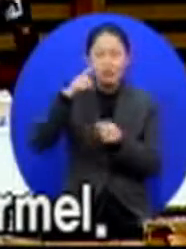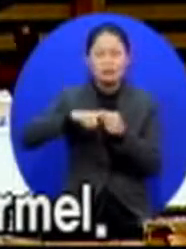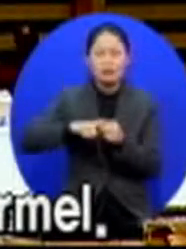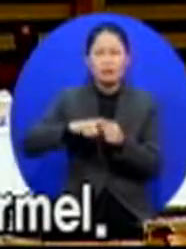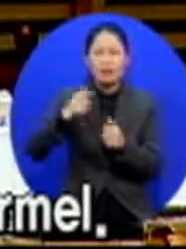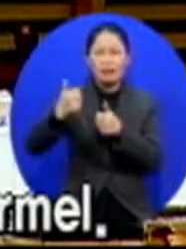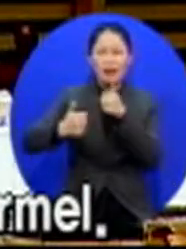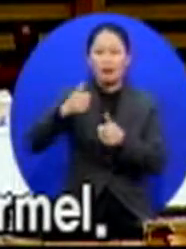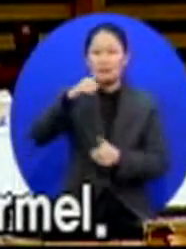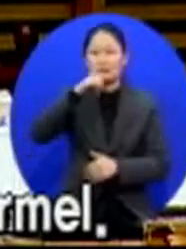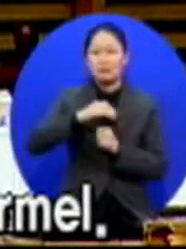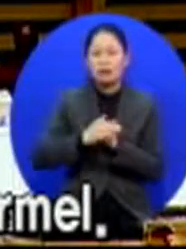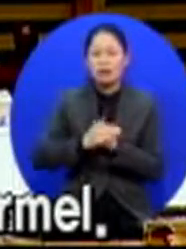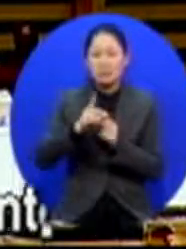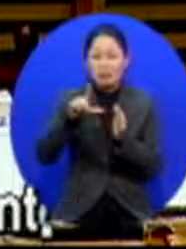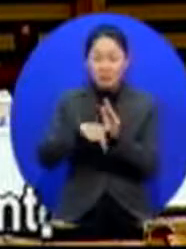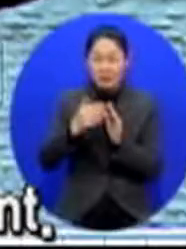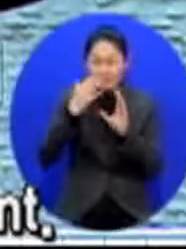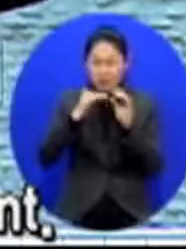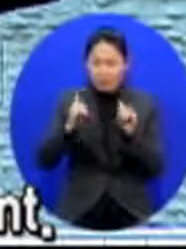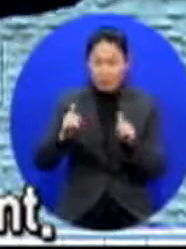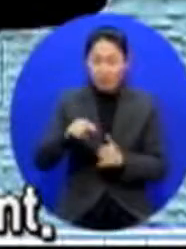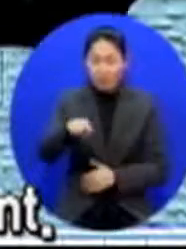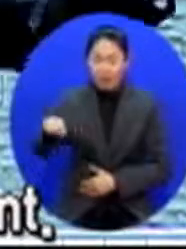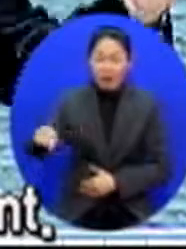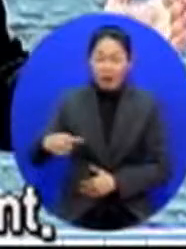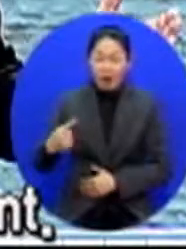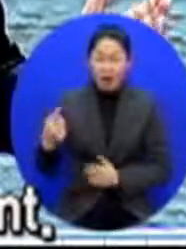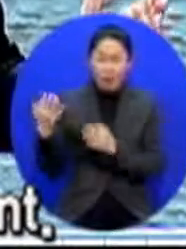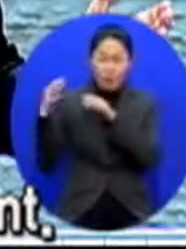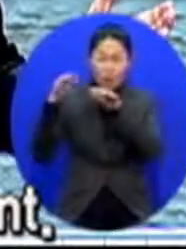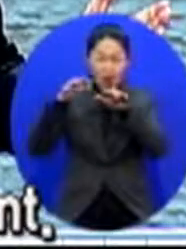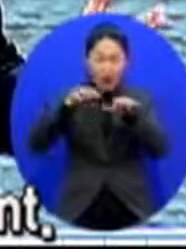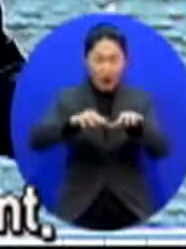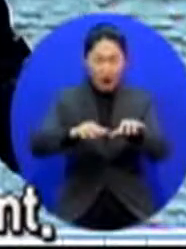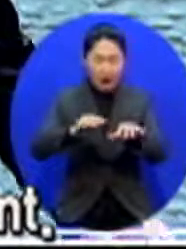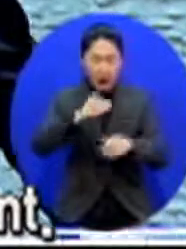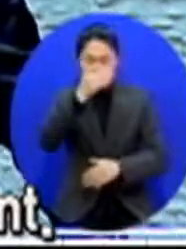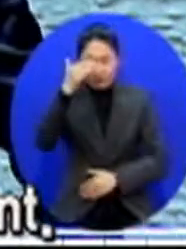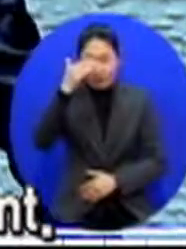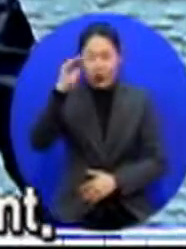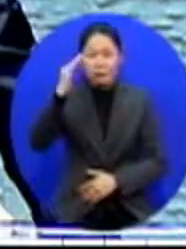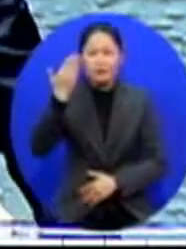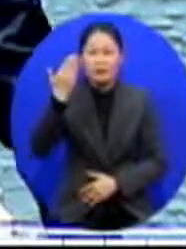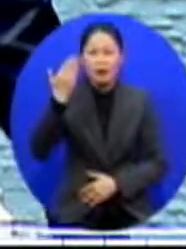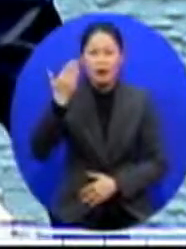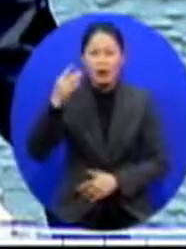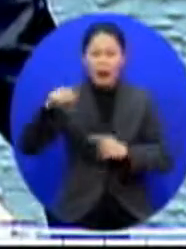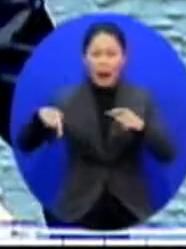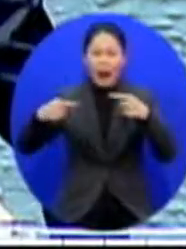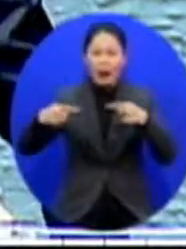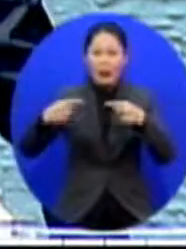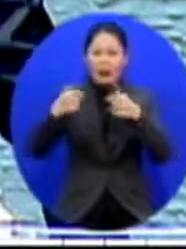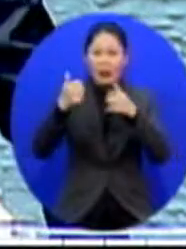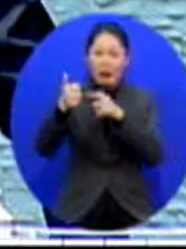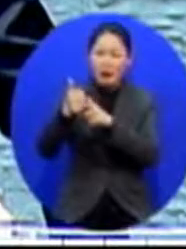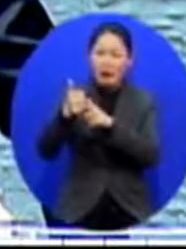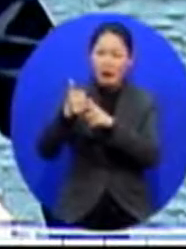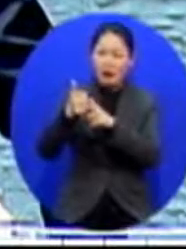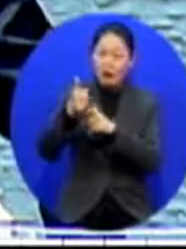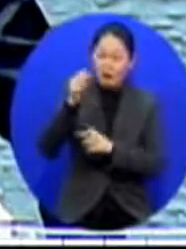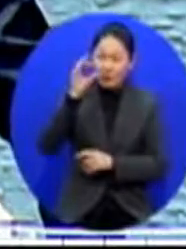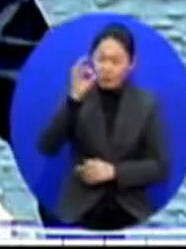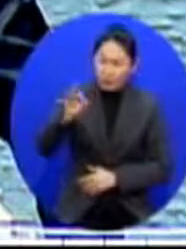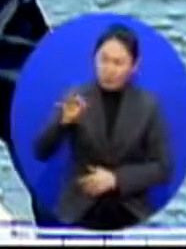그때 이스라엘 백성들이 몰려들어서 구경을 합니다 엘리야가 그 본 모습을 보고 너무너무